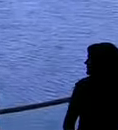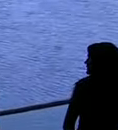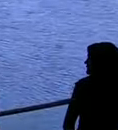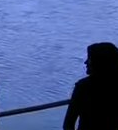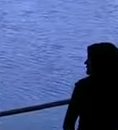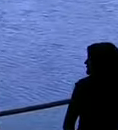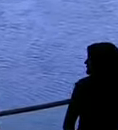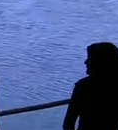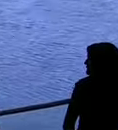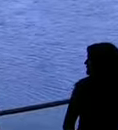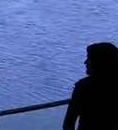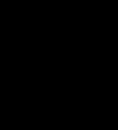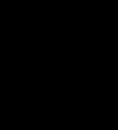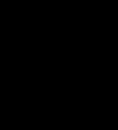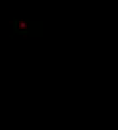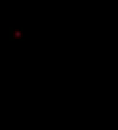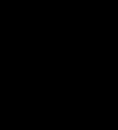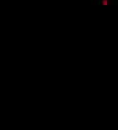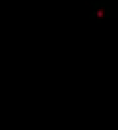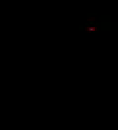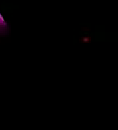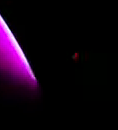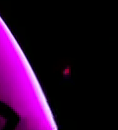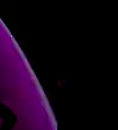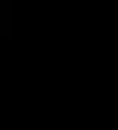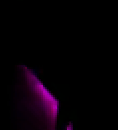that we too can thrive.